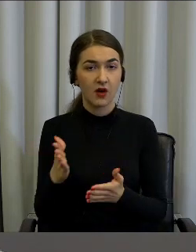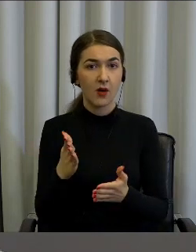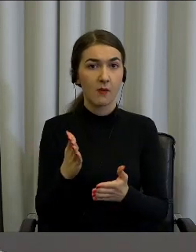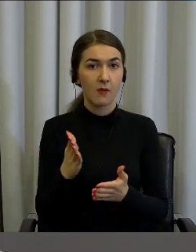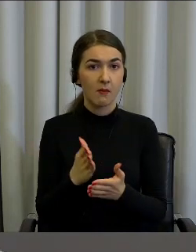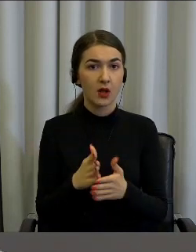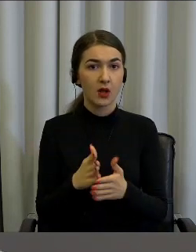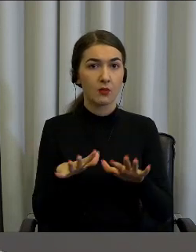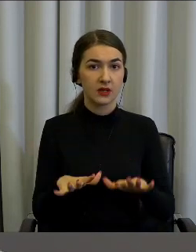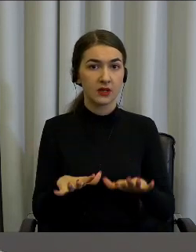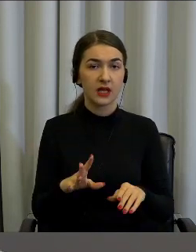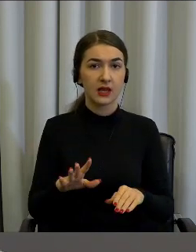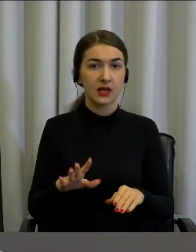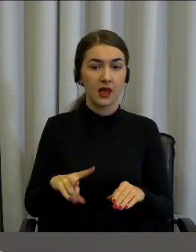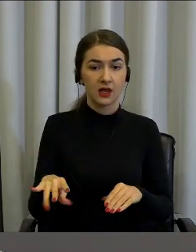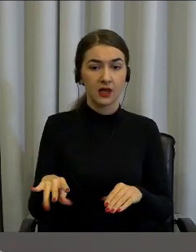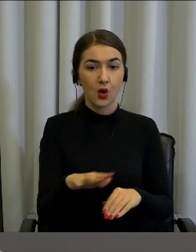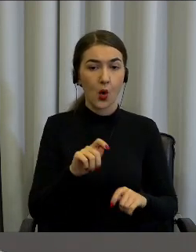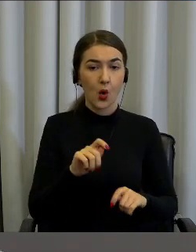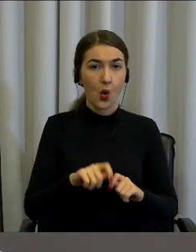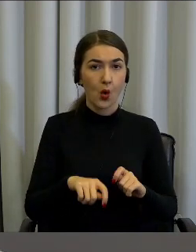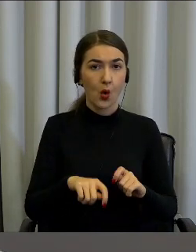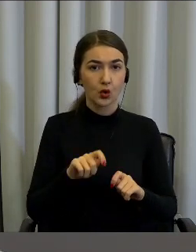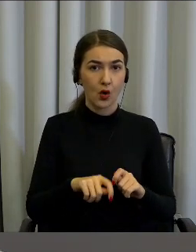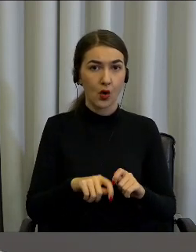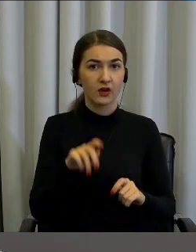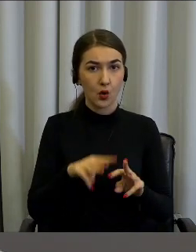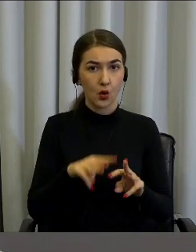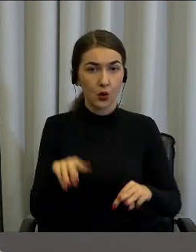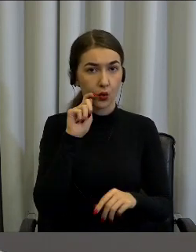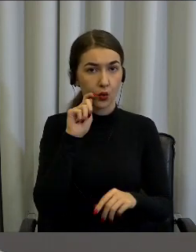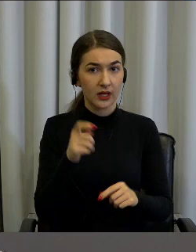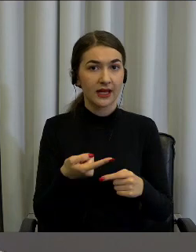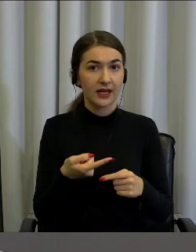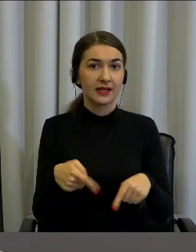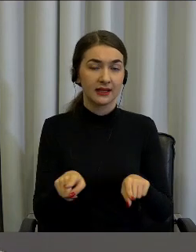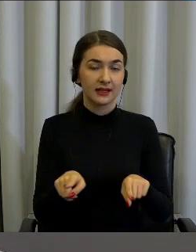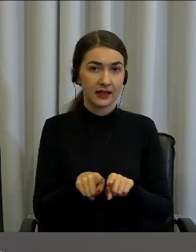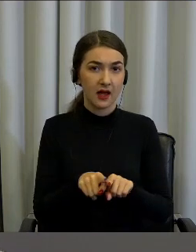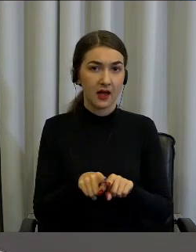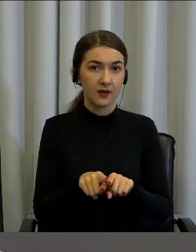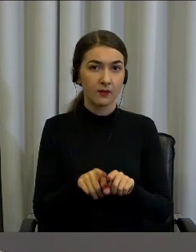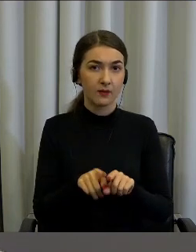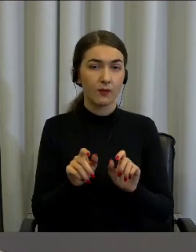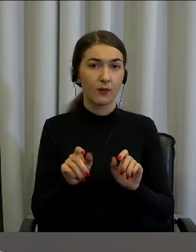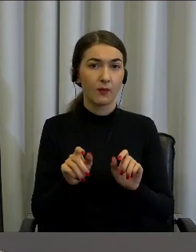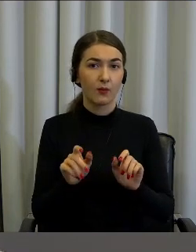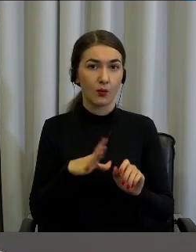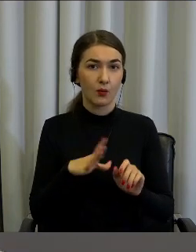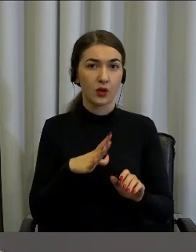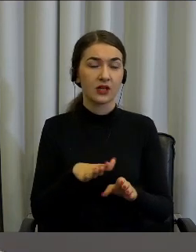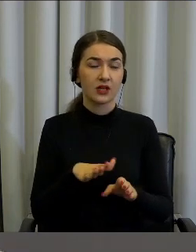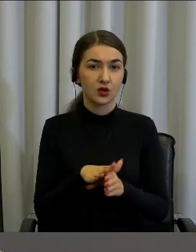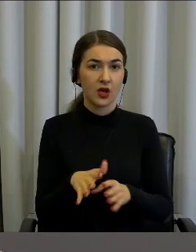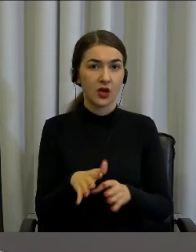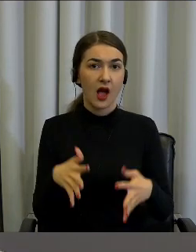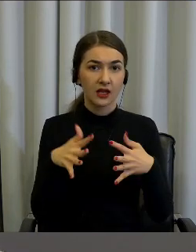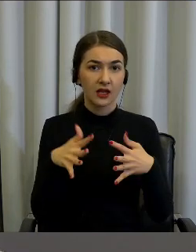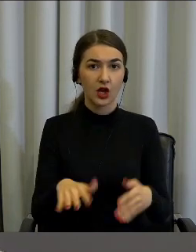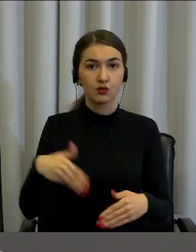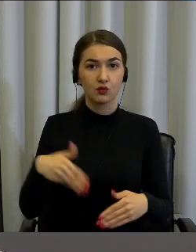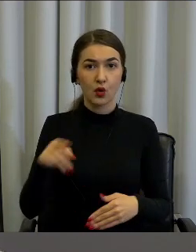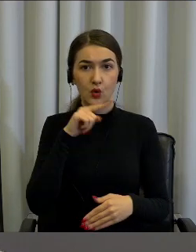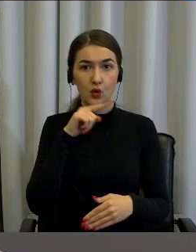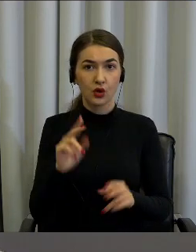на територіях контрольованих урядом України і таким чином вони були спричинені атаками з боку Російської